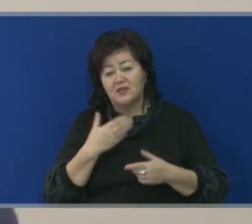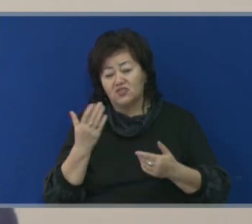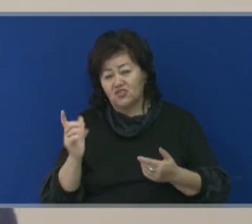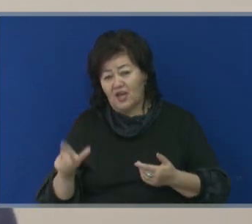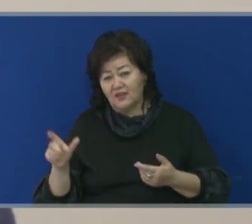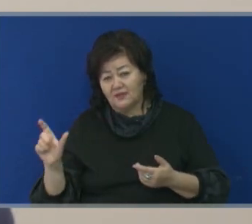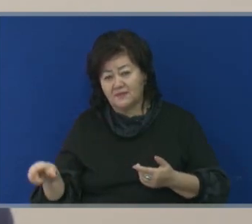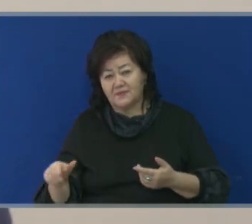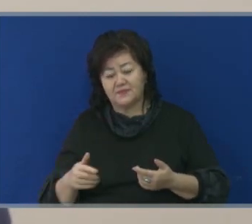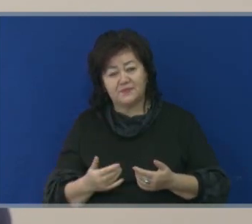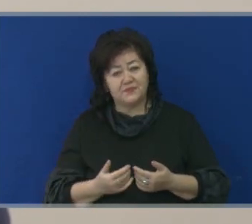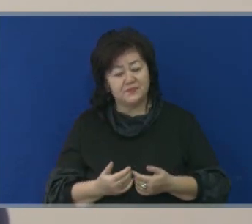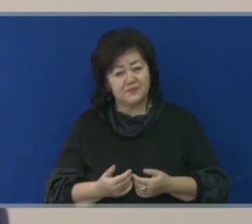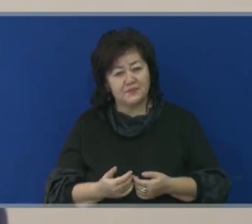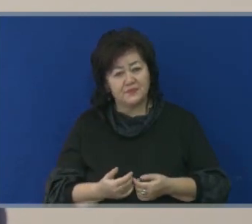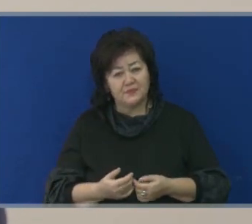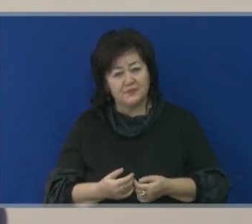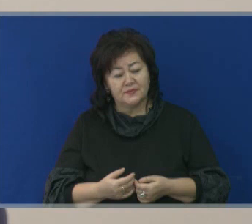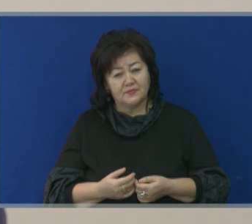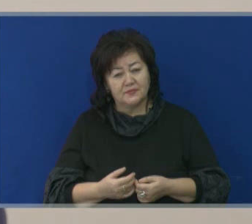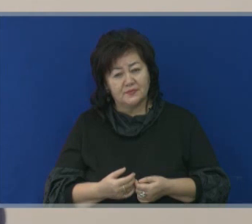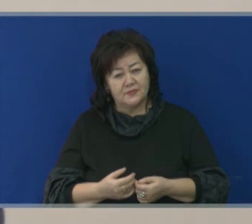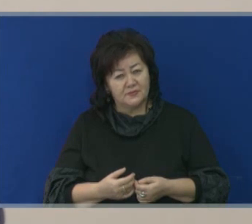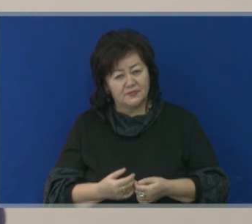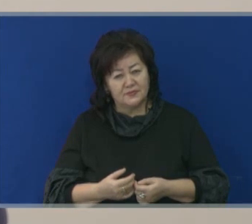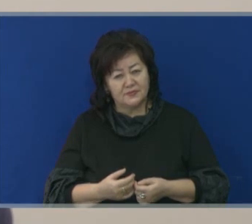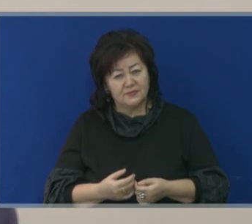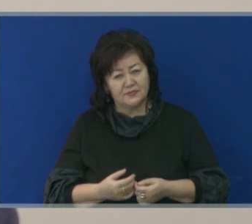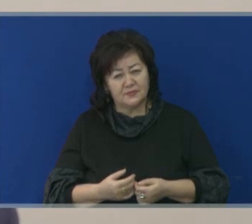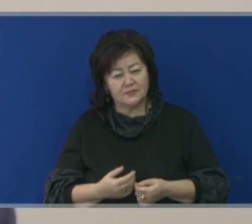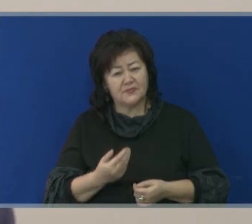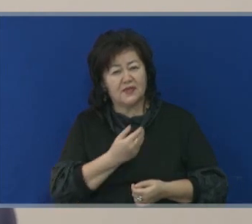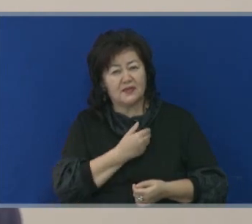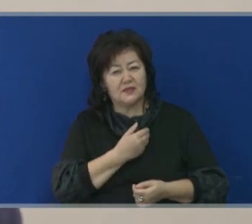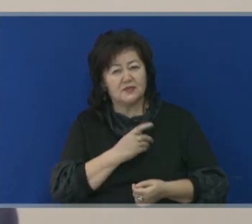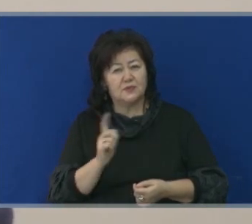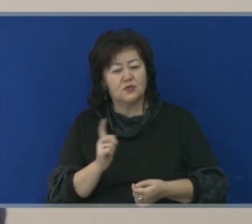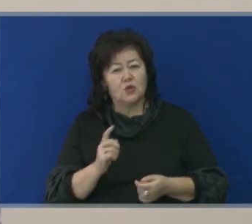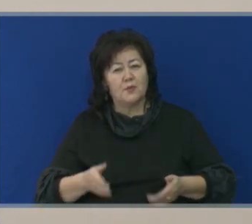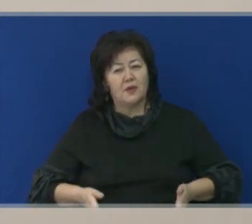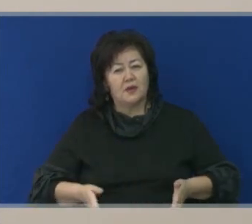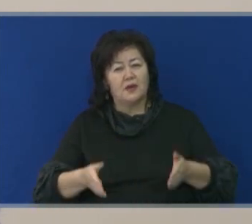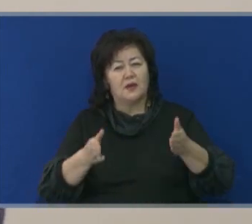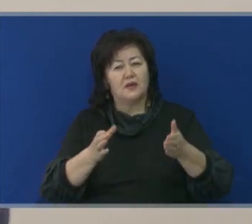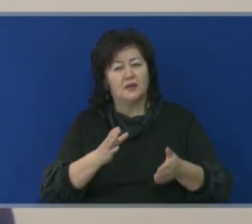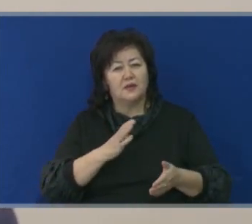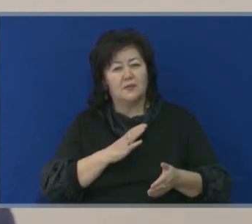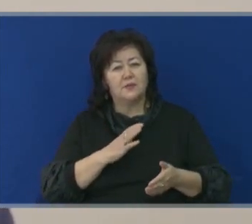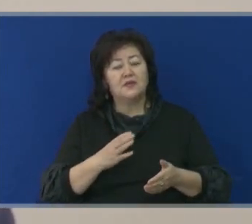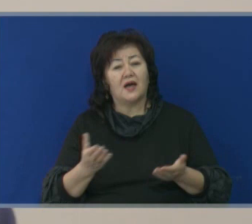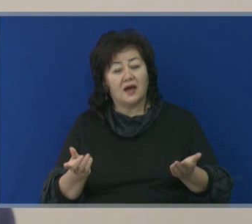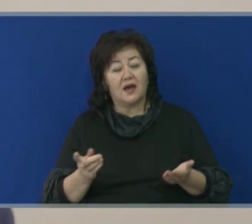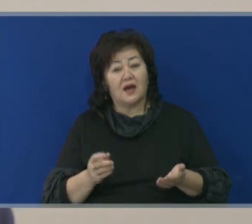Имя на сегодняшний день. И вообще хотелось бы, чтобы эта аллея действительно была действительно